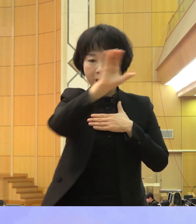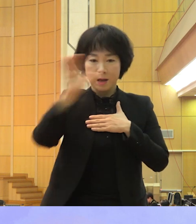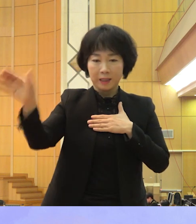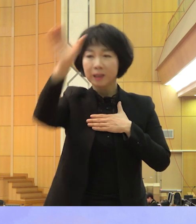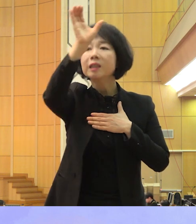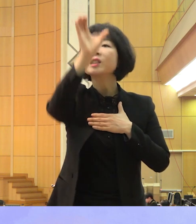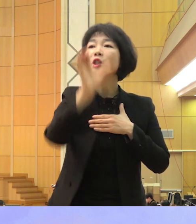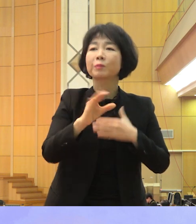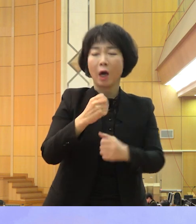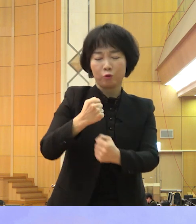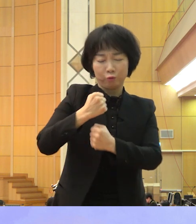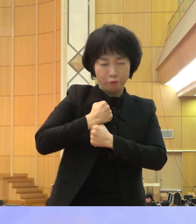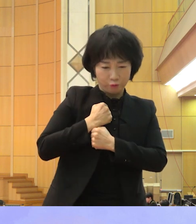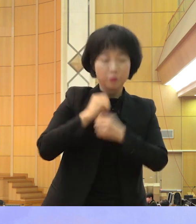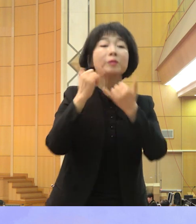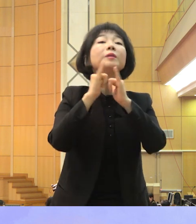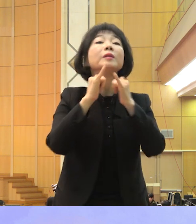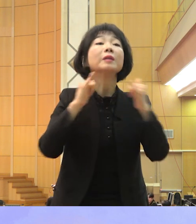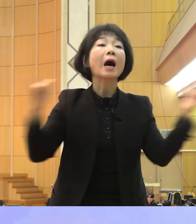십자가